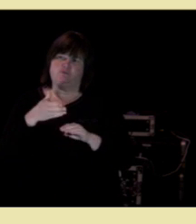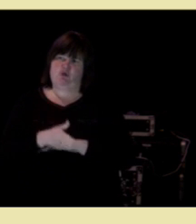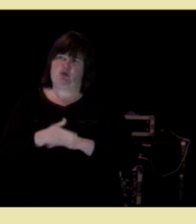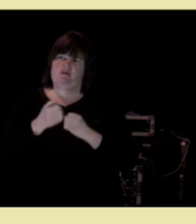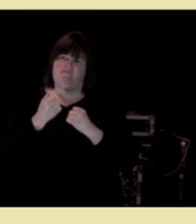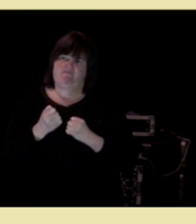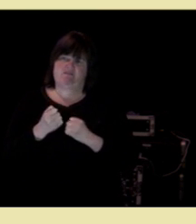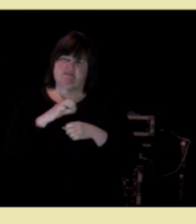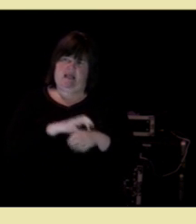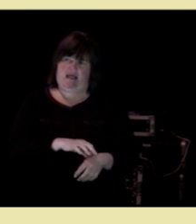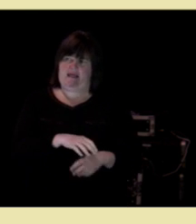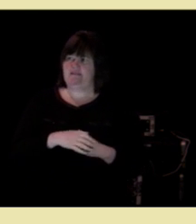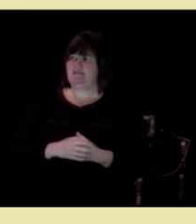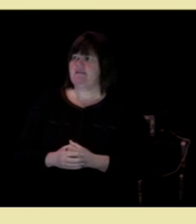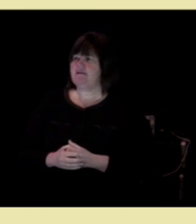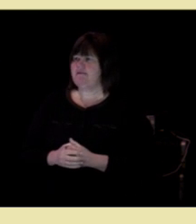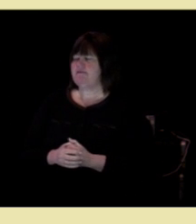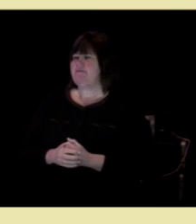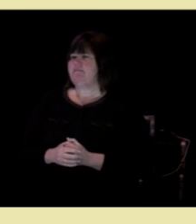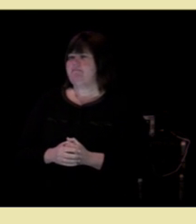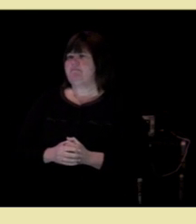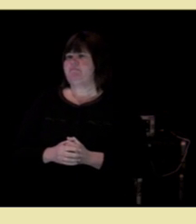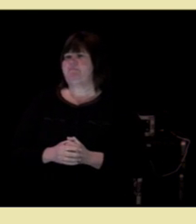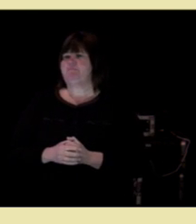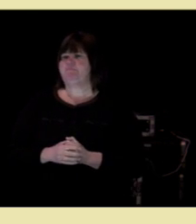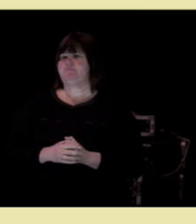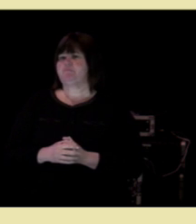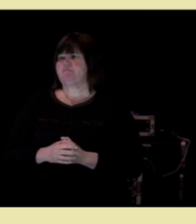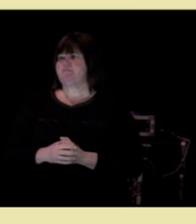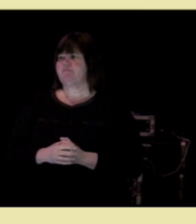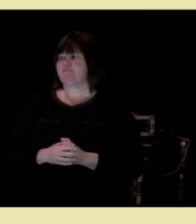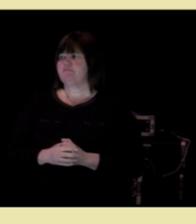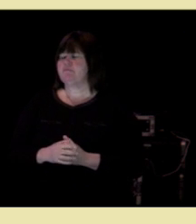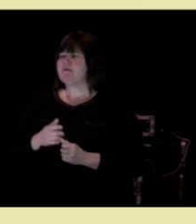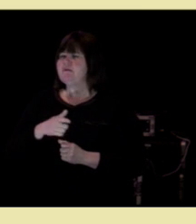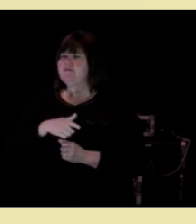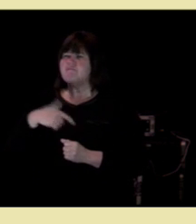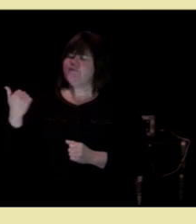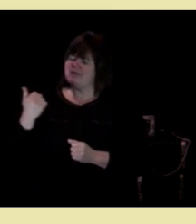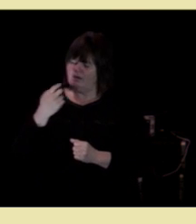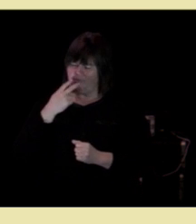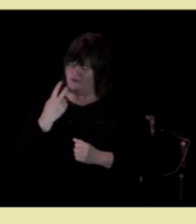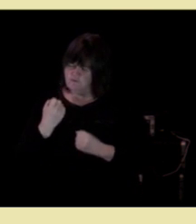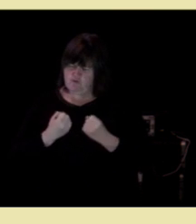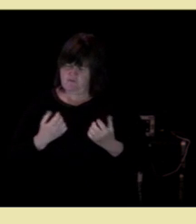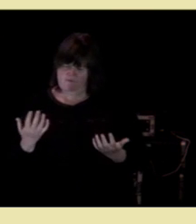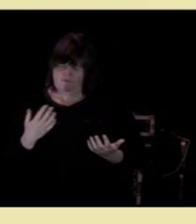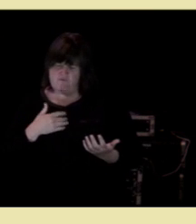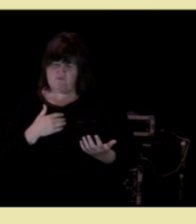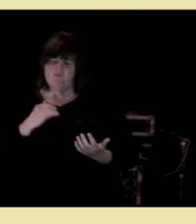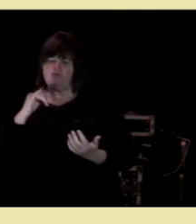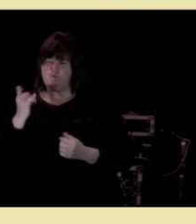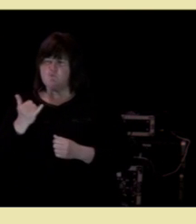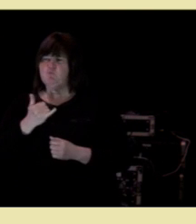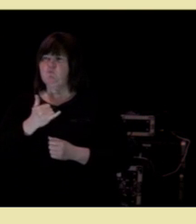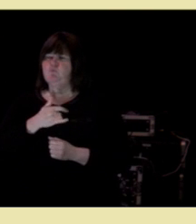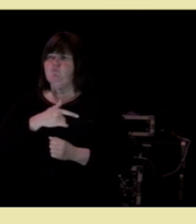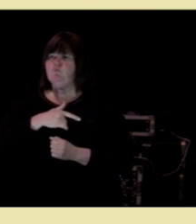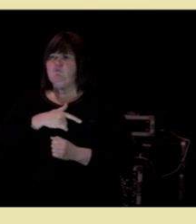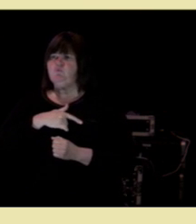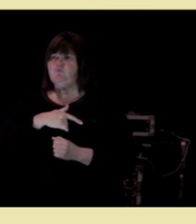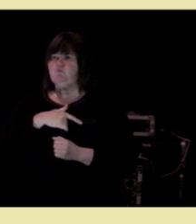det vi da har forsøkt å gjøre med dette her, å sette dette